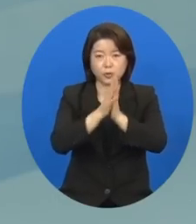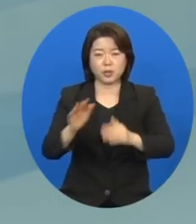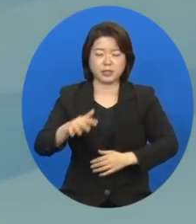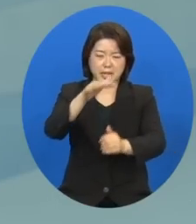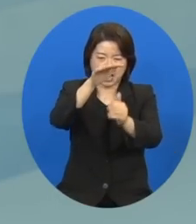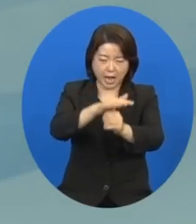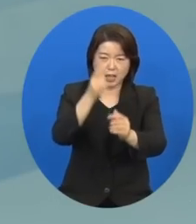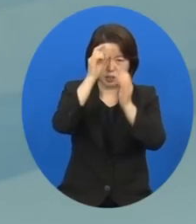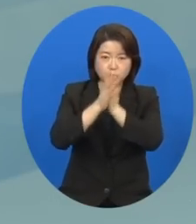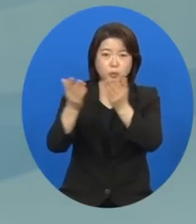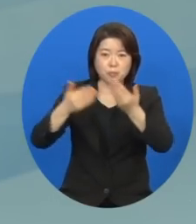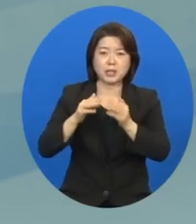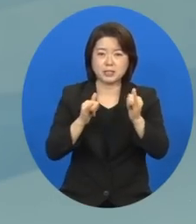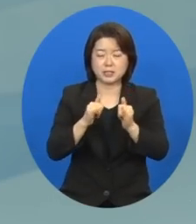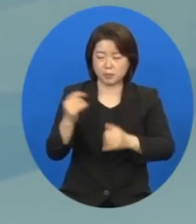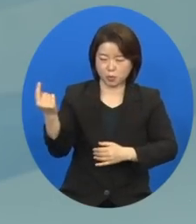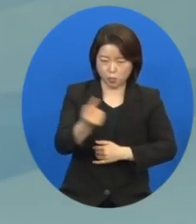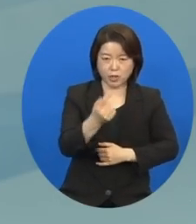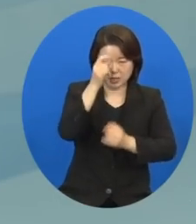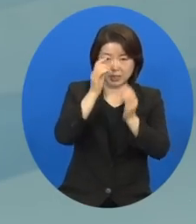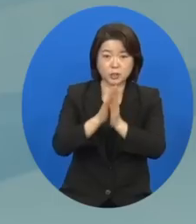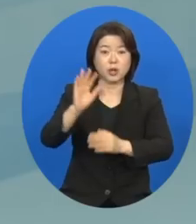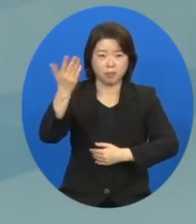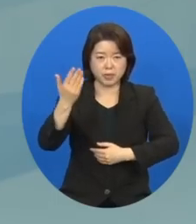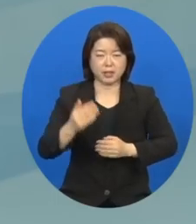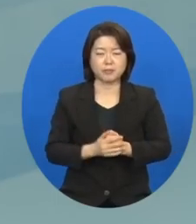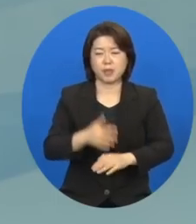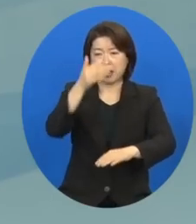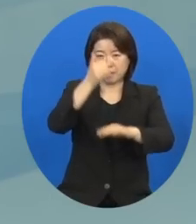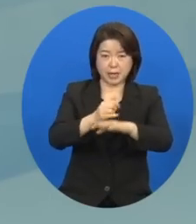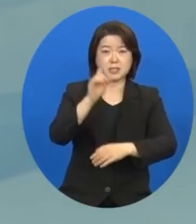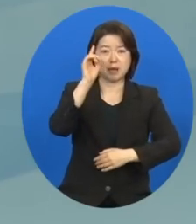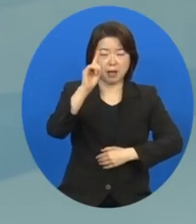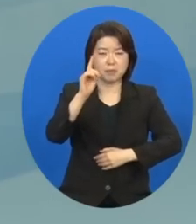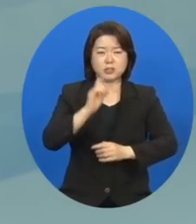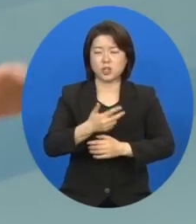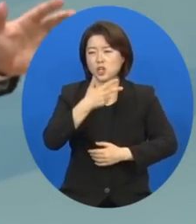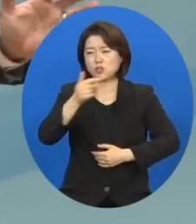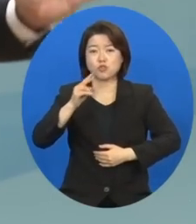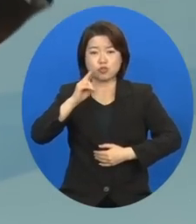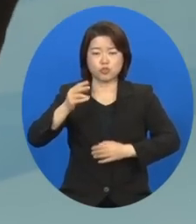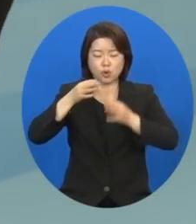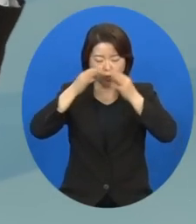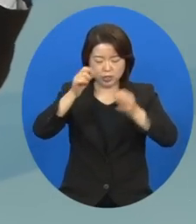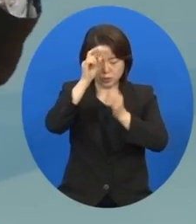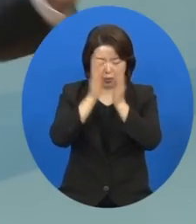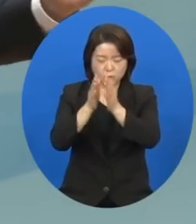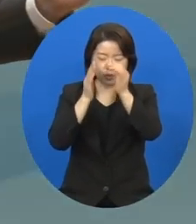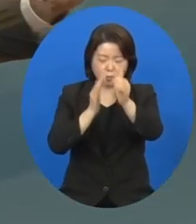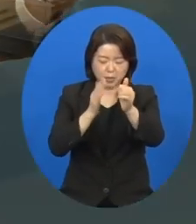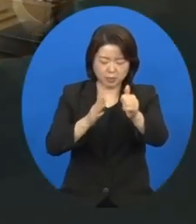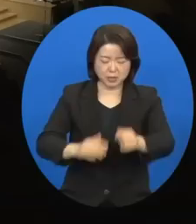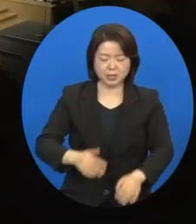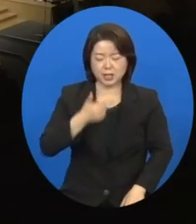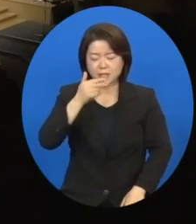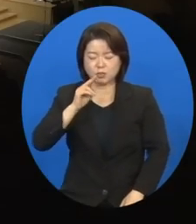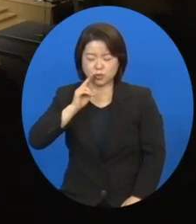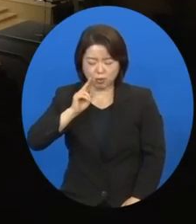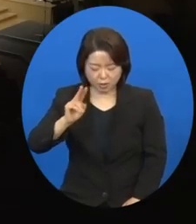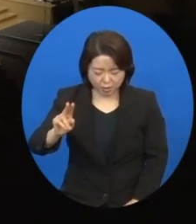받으신 분들도 나오셔서 기도 받으시면 되겠습니다. 우리 마지막으로 한 번 더 우리 주여 한번 외치고 기도하겠습니다. 주여,